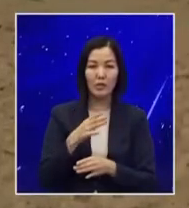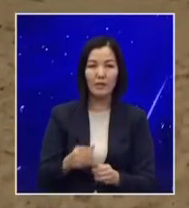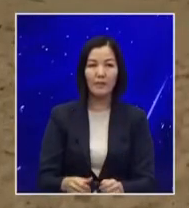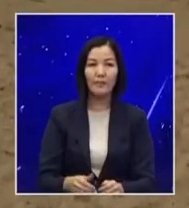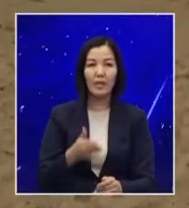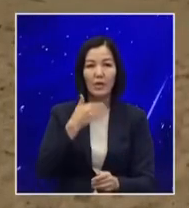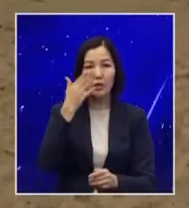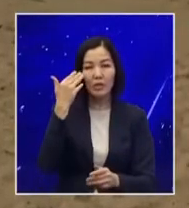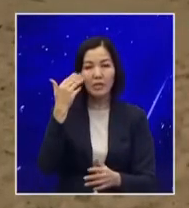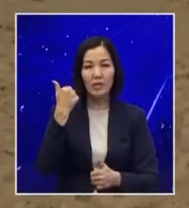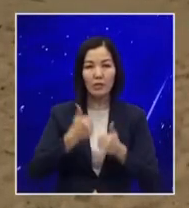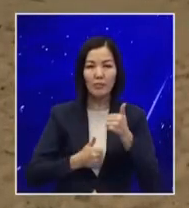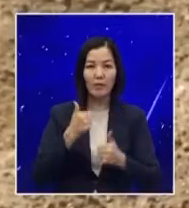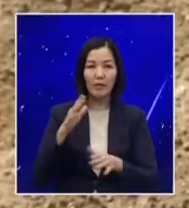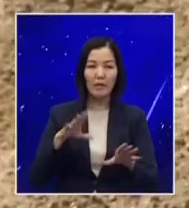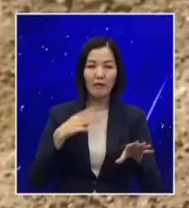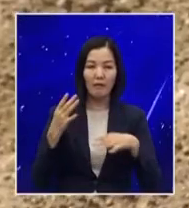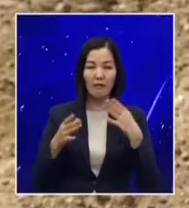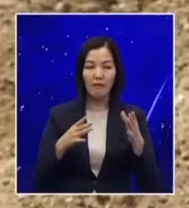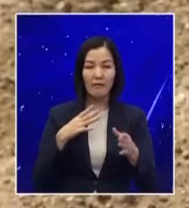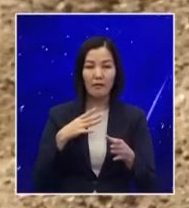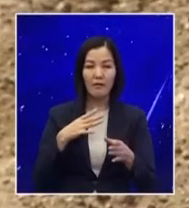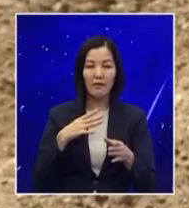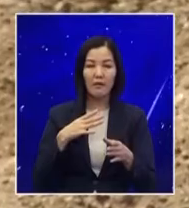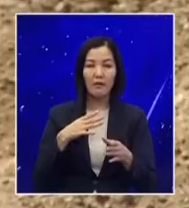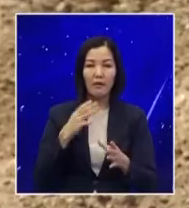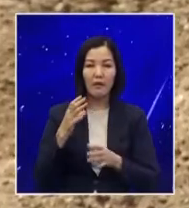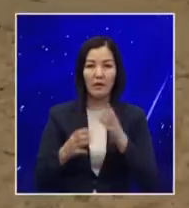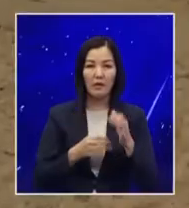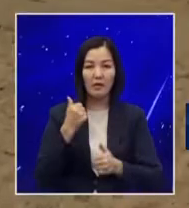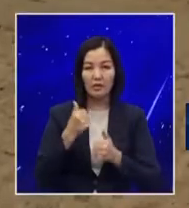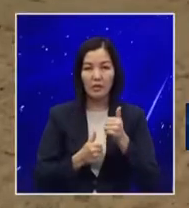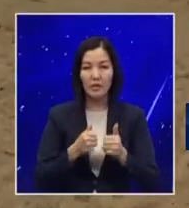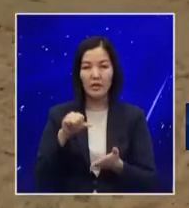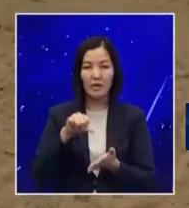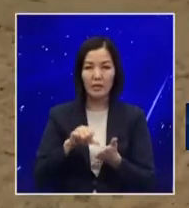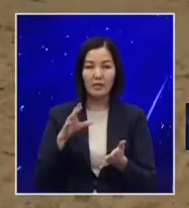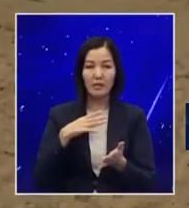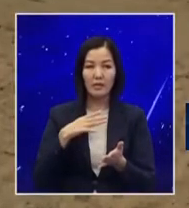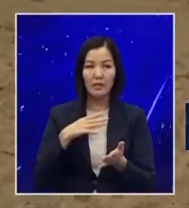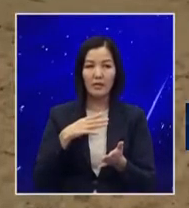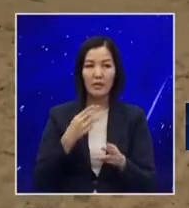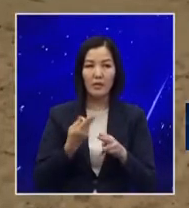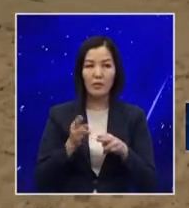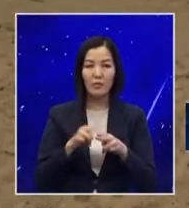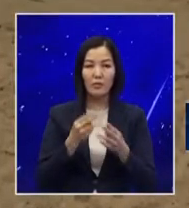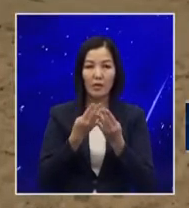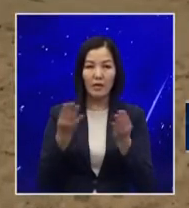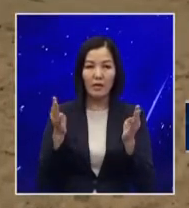бойы чемпионатқа дайындалдық. Одан аса халықаралық жарыстарға. Осындай